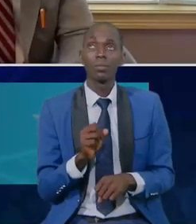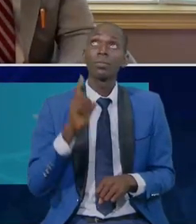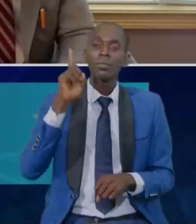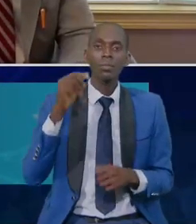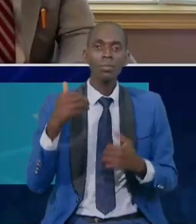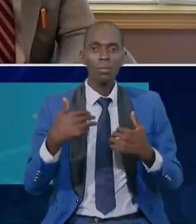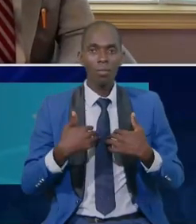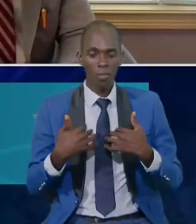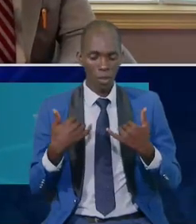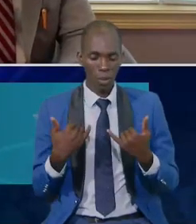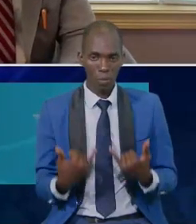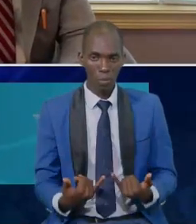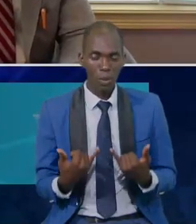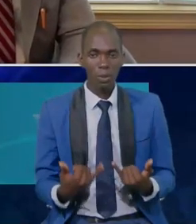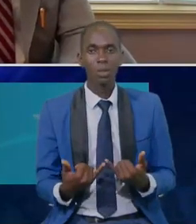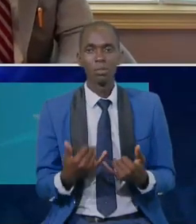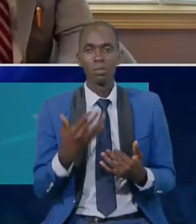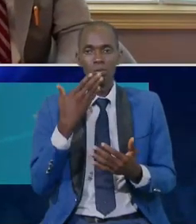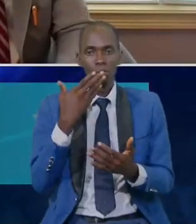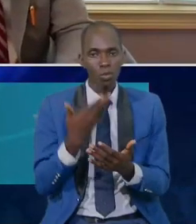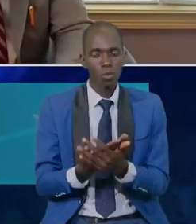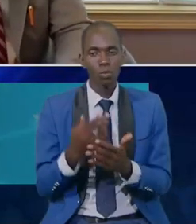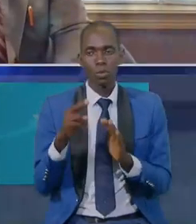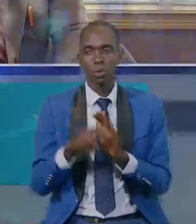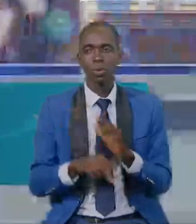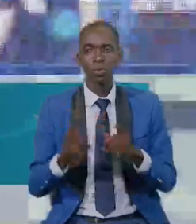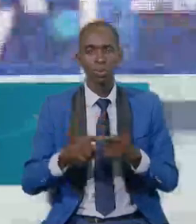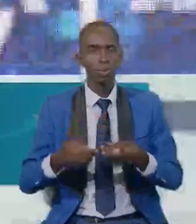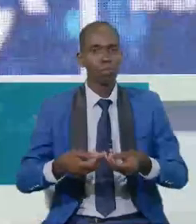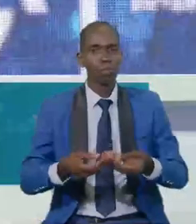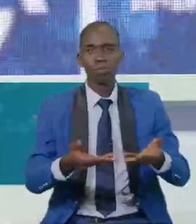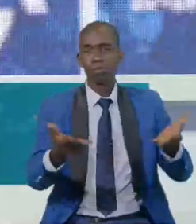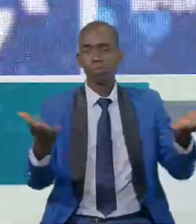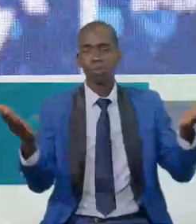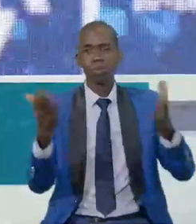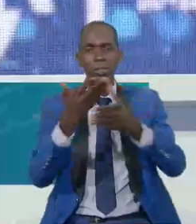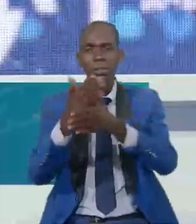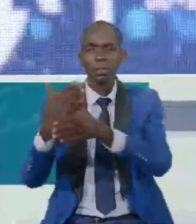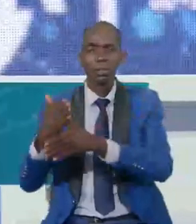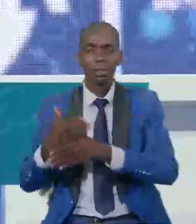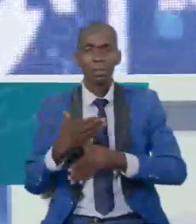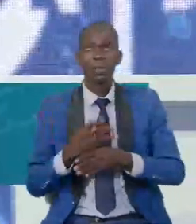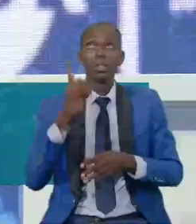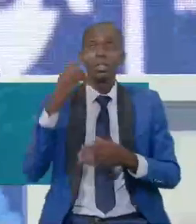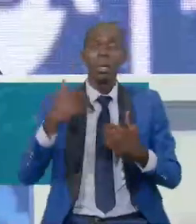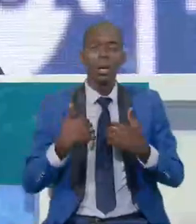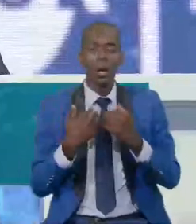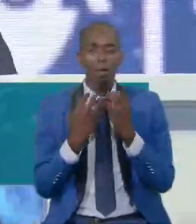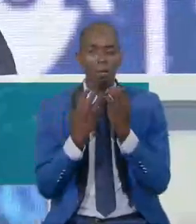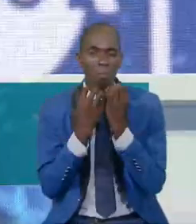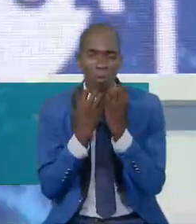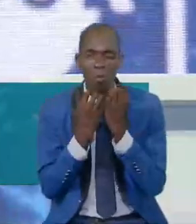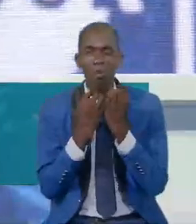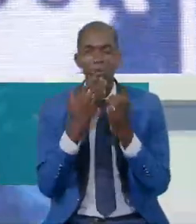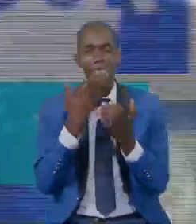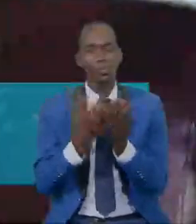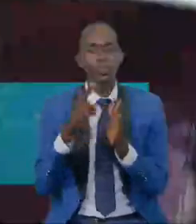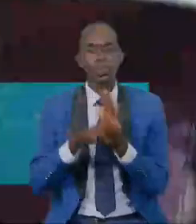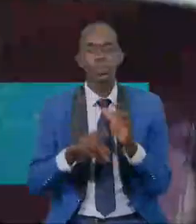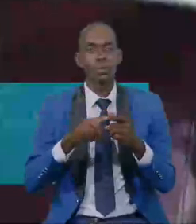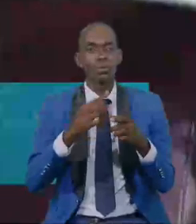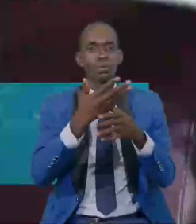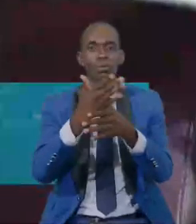goodness to distribute to everyone. Il a une bonté présente à distribuer à tout he le monde. Precious goodness to distribute to everyone.